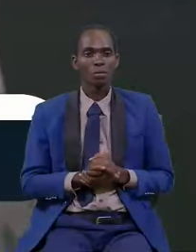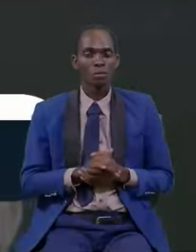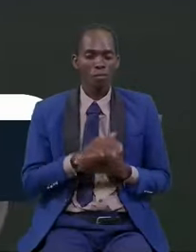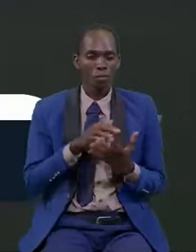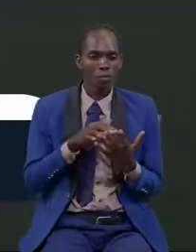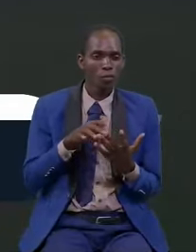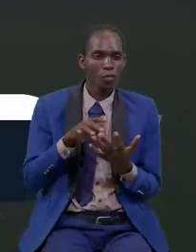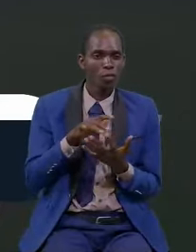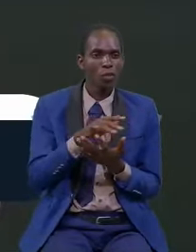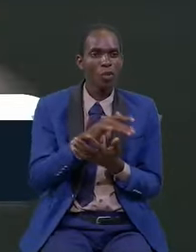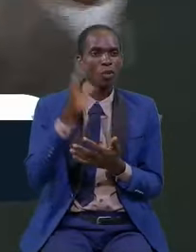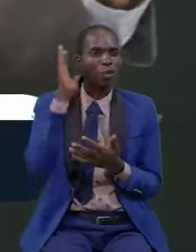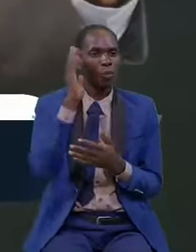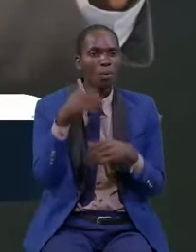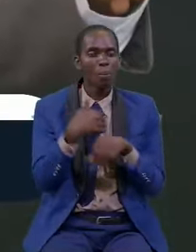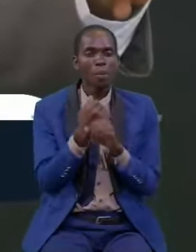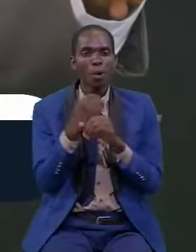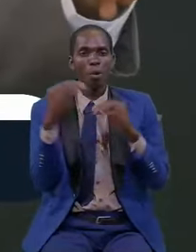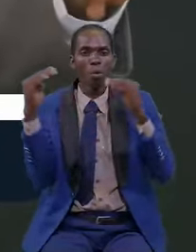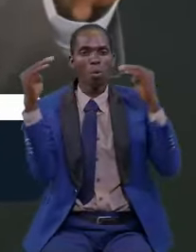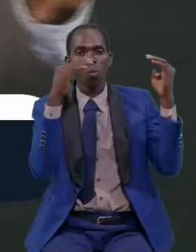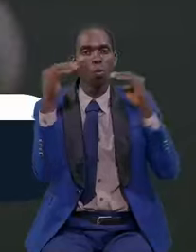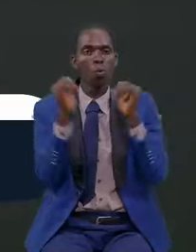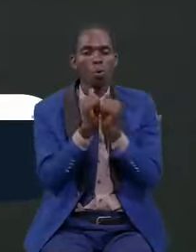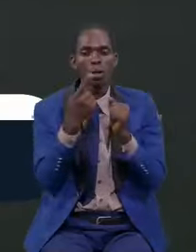Ils combattront contre l'agneau.